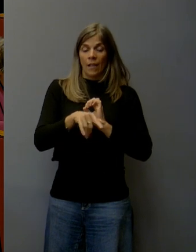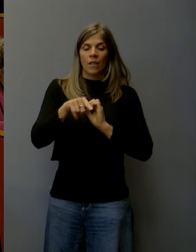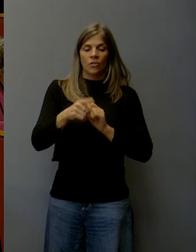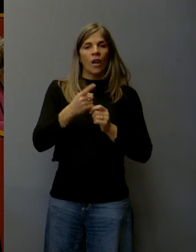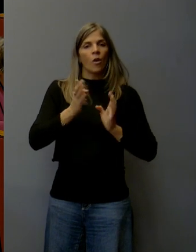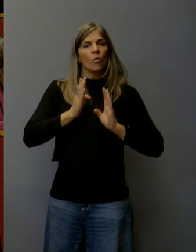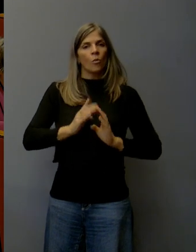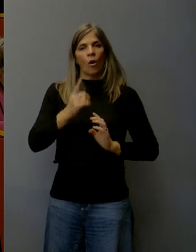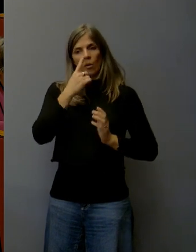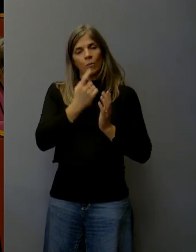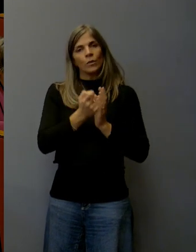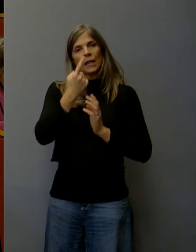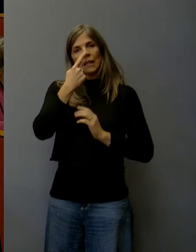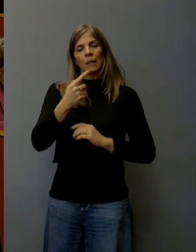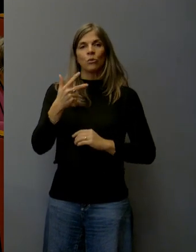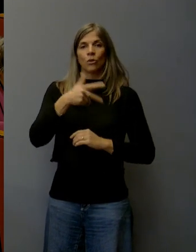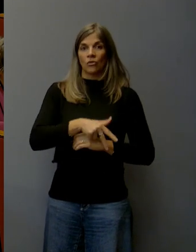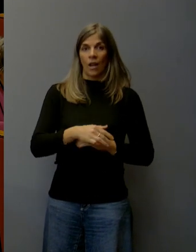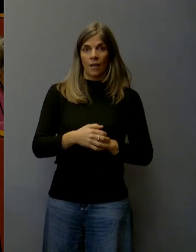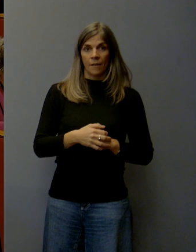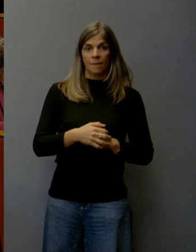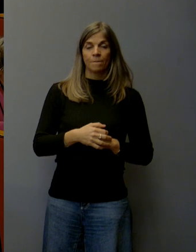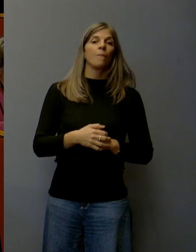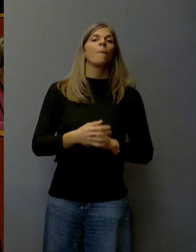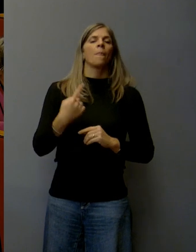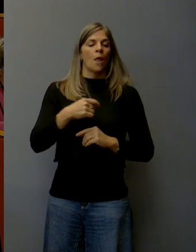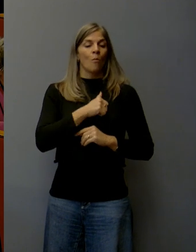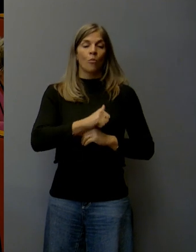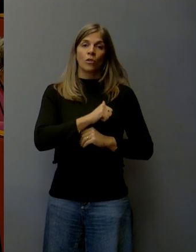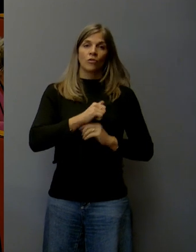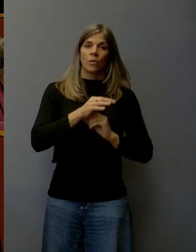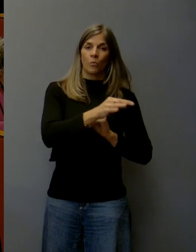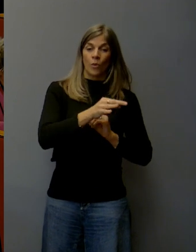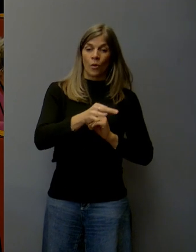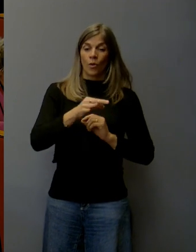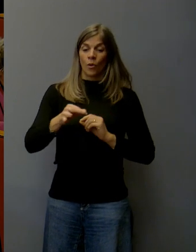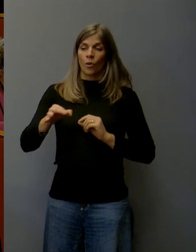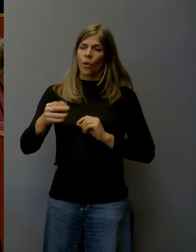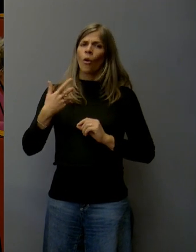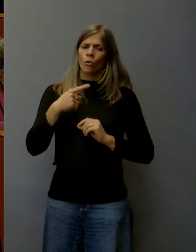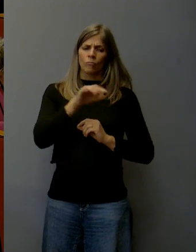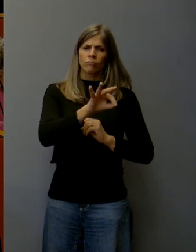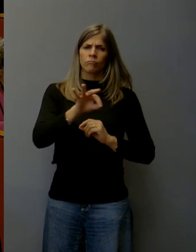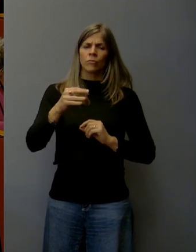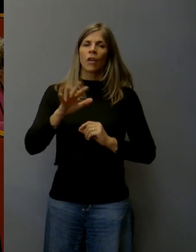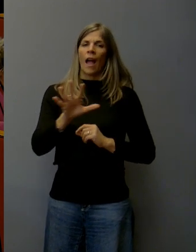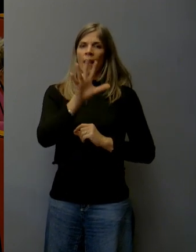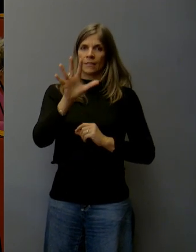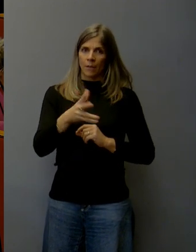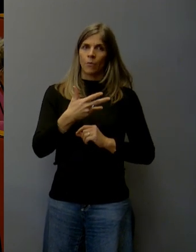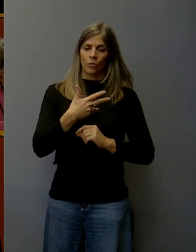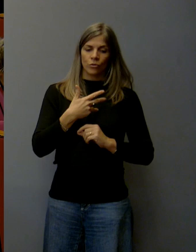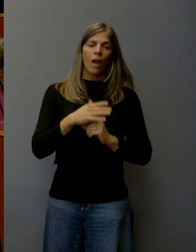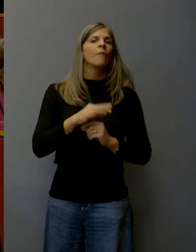e noi nei nei vari nei vari municipi abbiamo abbiamo degli esempi chiaramente sport che può essere